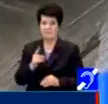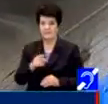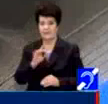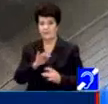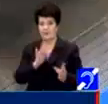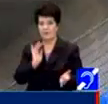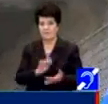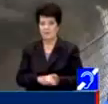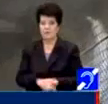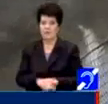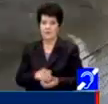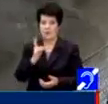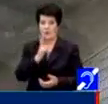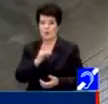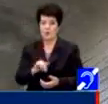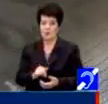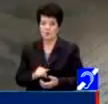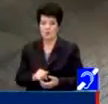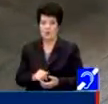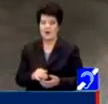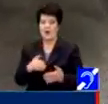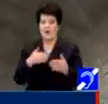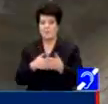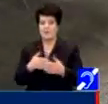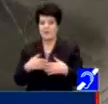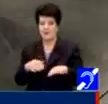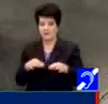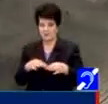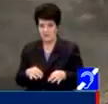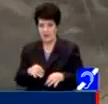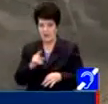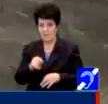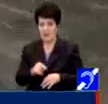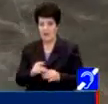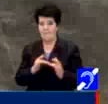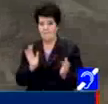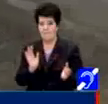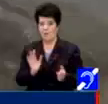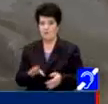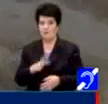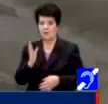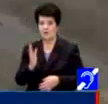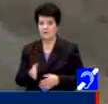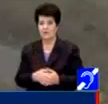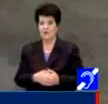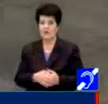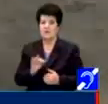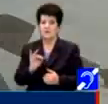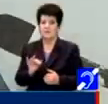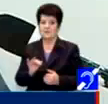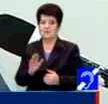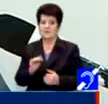pod. Odată cu limitarea și reorganizarea temporară a circulației pe pod, vor regia Exgrupo va executa și lucrări